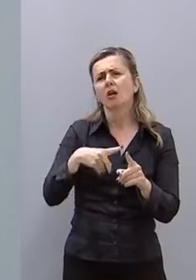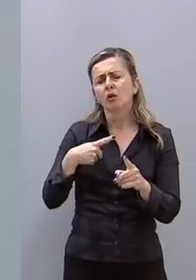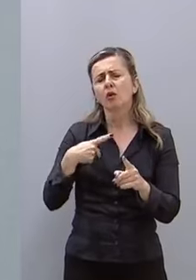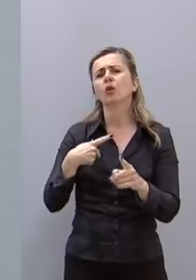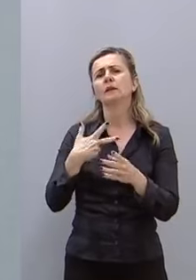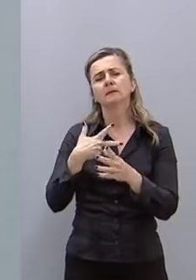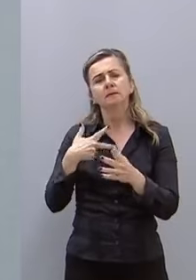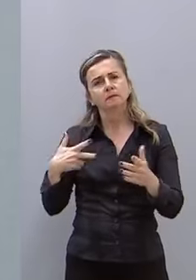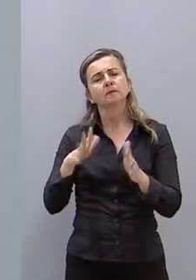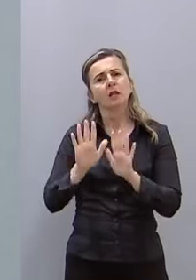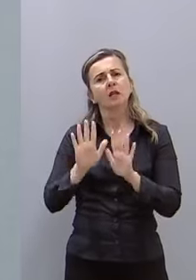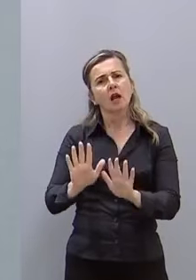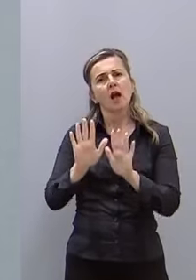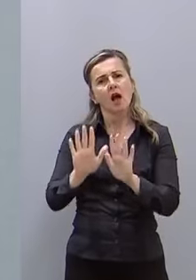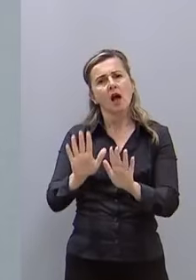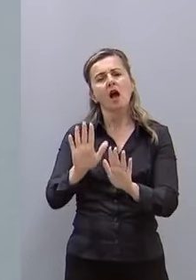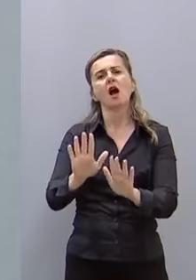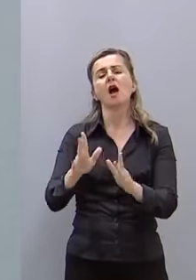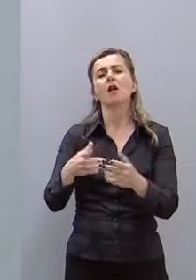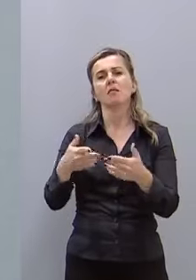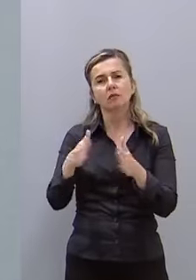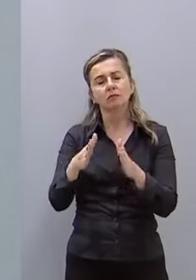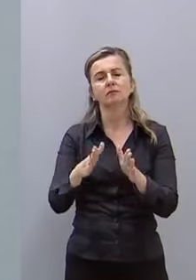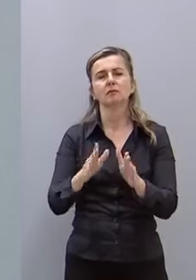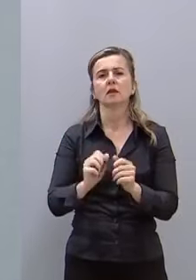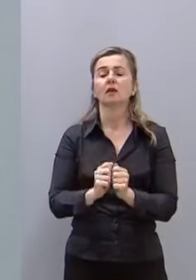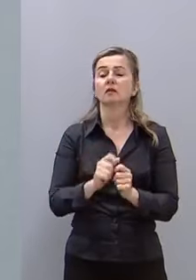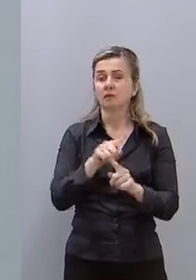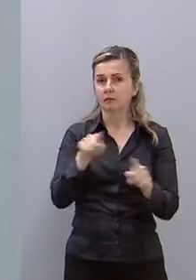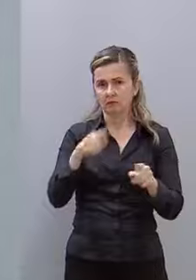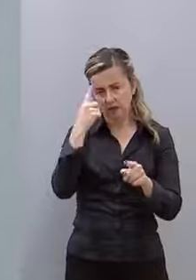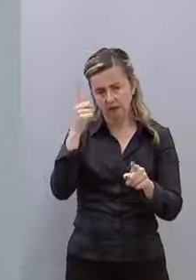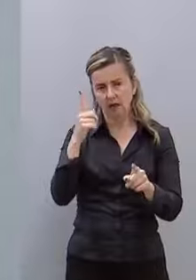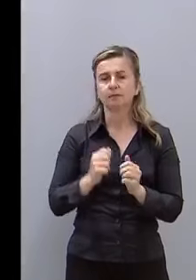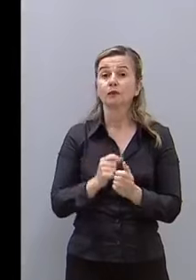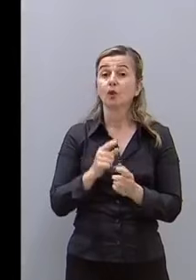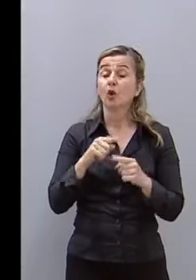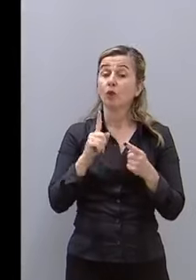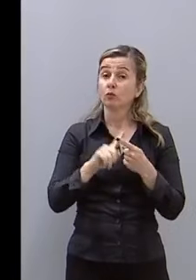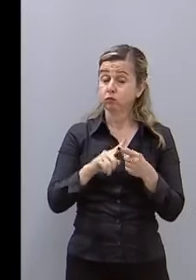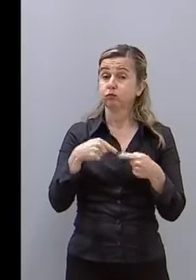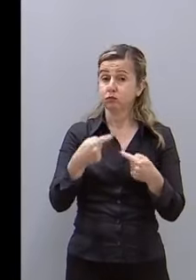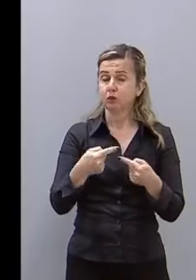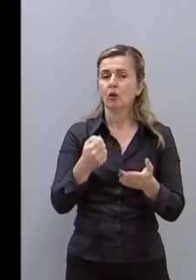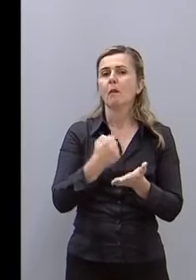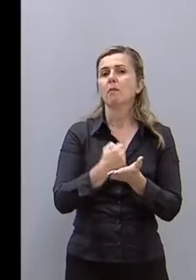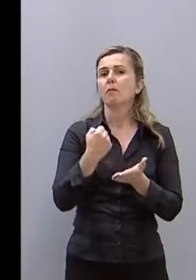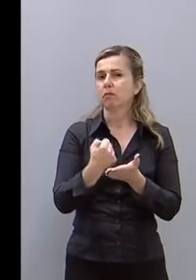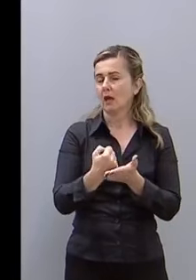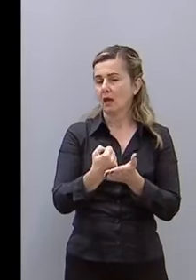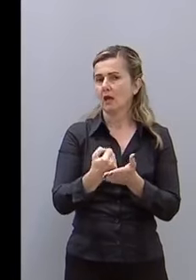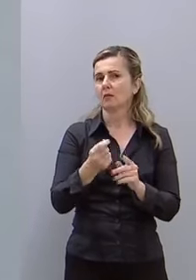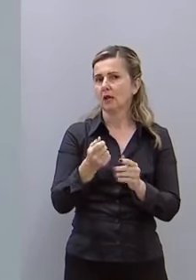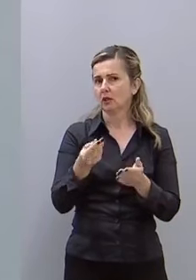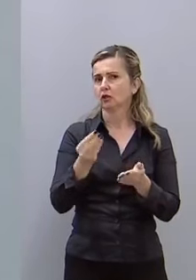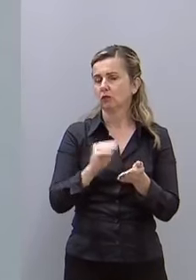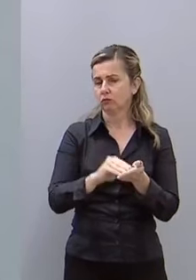particolare cautela è consentito altro punto molto dibattuto è molto richiesto